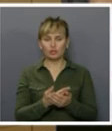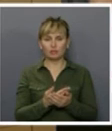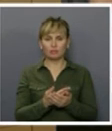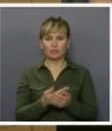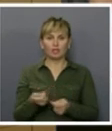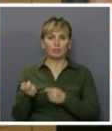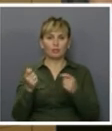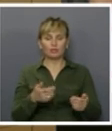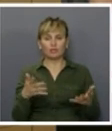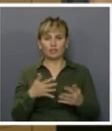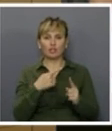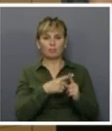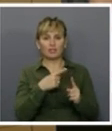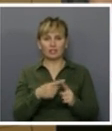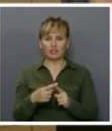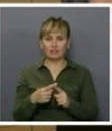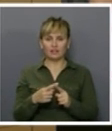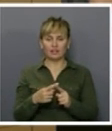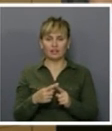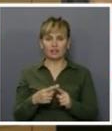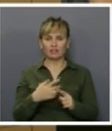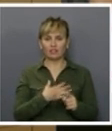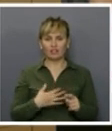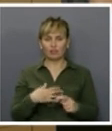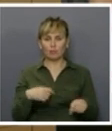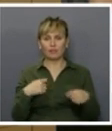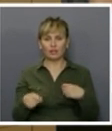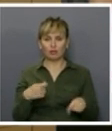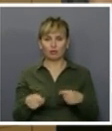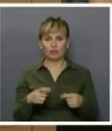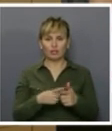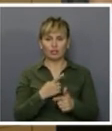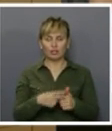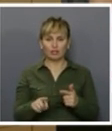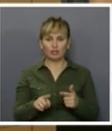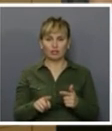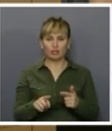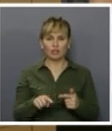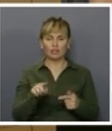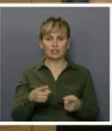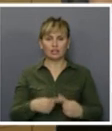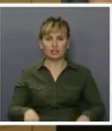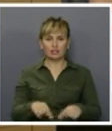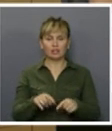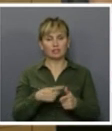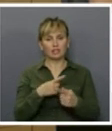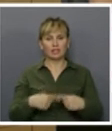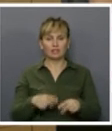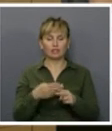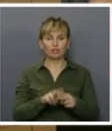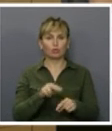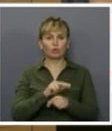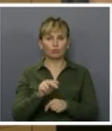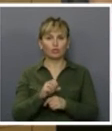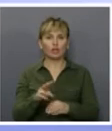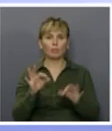привносят какие-то позитивные вещи в глобальную торговлю, или же, допустим, те ассоциации или организации, которые учат,